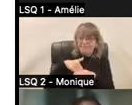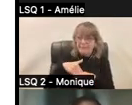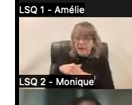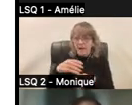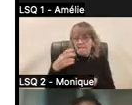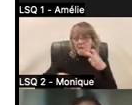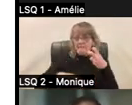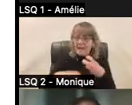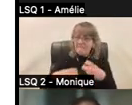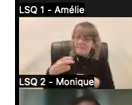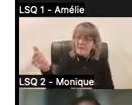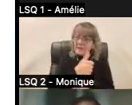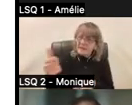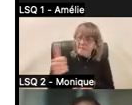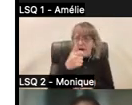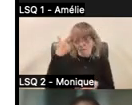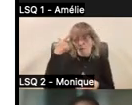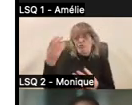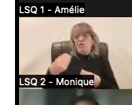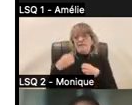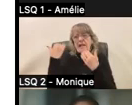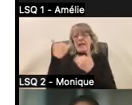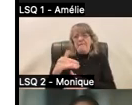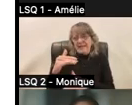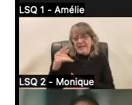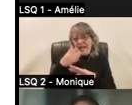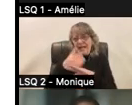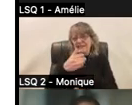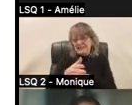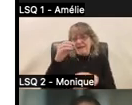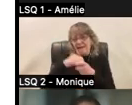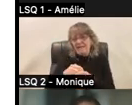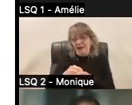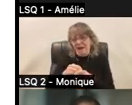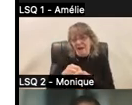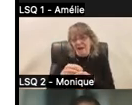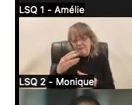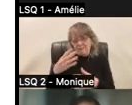qui limitent l'accès aux services pour les immigrants dans les régions moins urbaines.